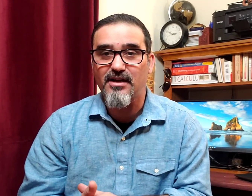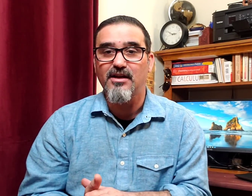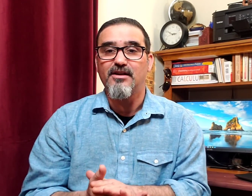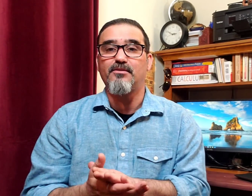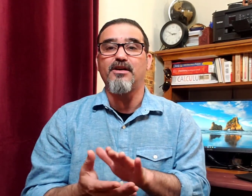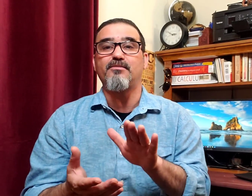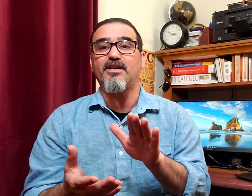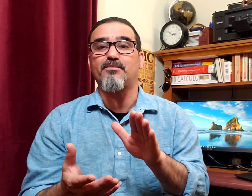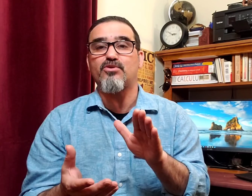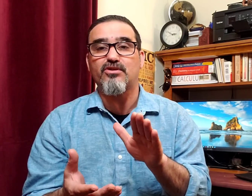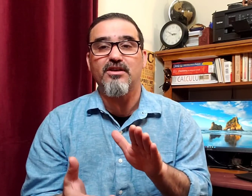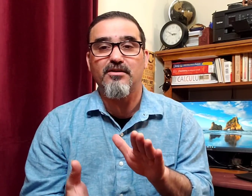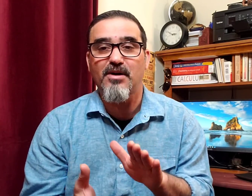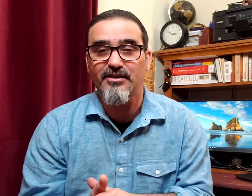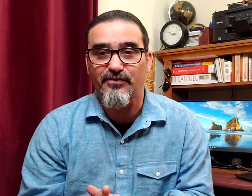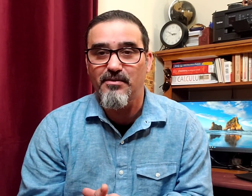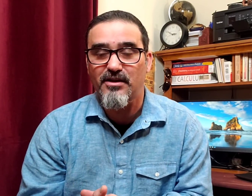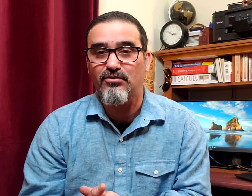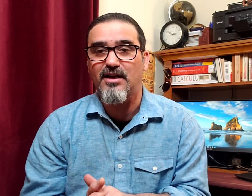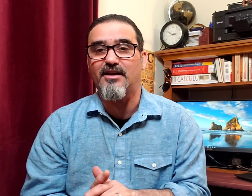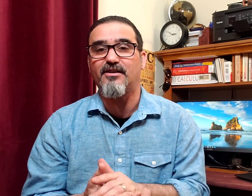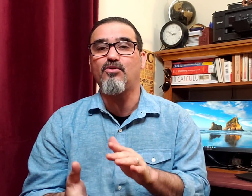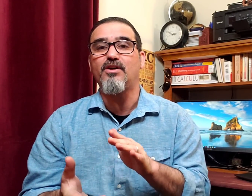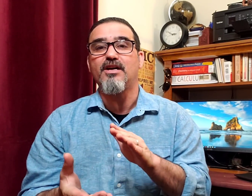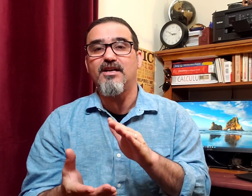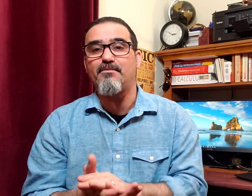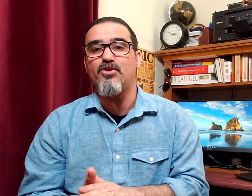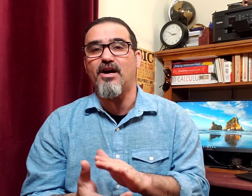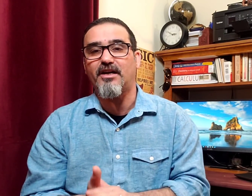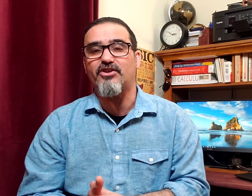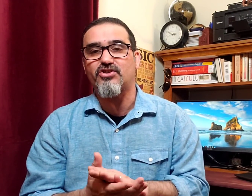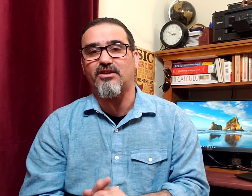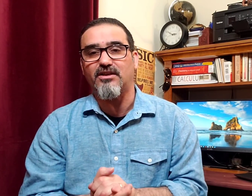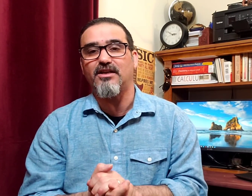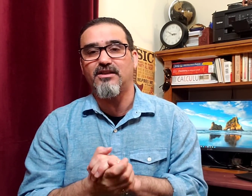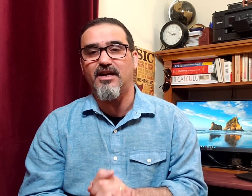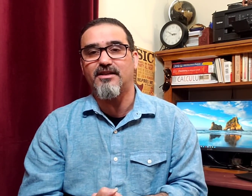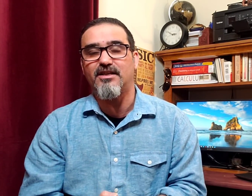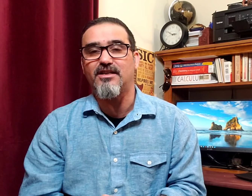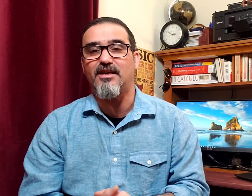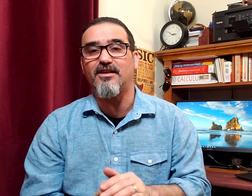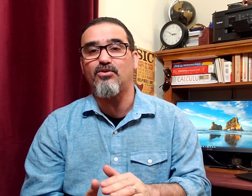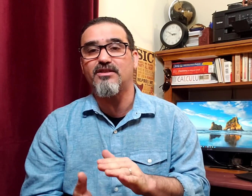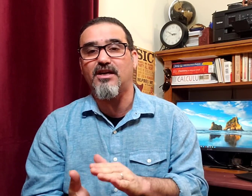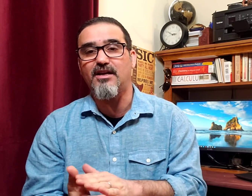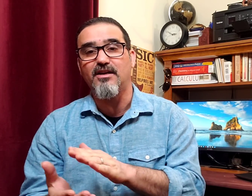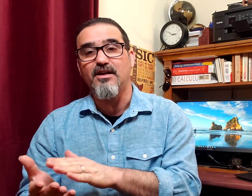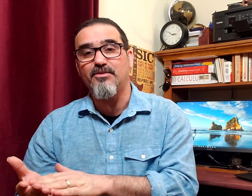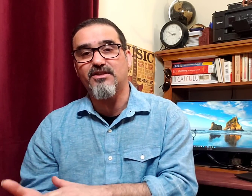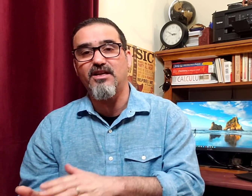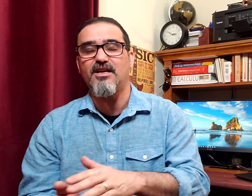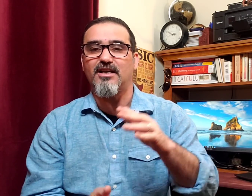كامله، ما نعتبروش ما حدث في ليبيا ثوره، لانه لم يحقق الشرط الديالكتيكي ديال انه